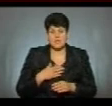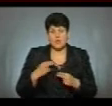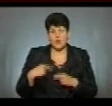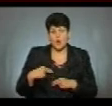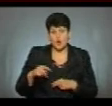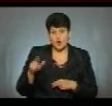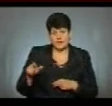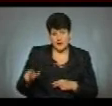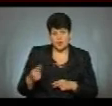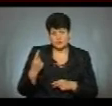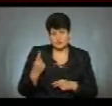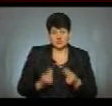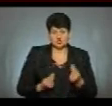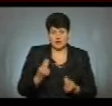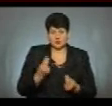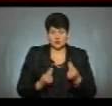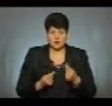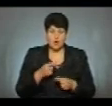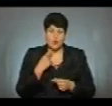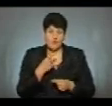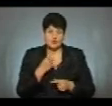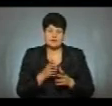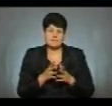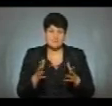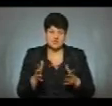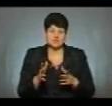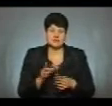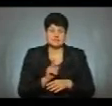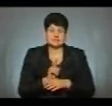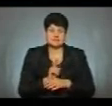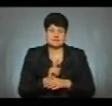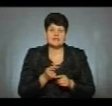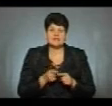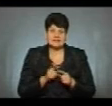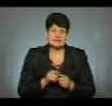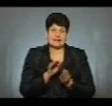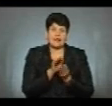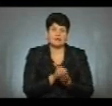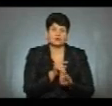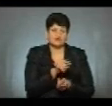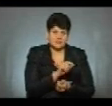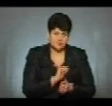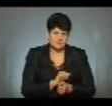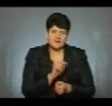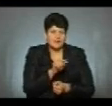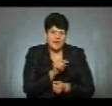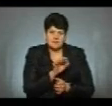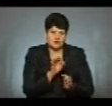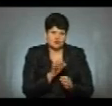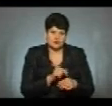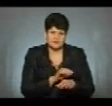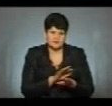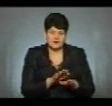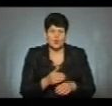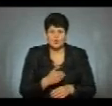один жартує, що найбільша стабільність – це є на кладовищі. Знаєте, там нічого не... То хотілося б,